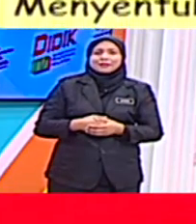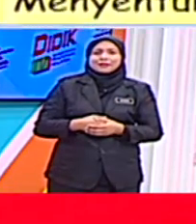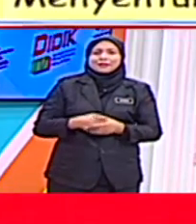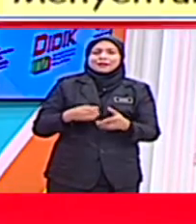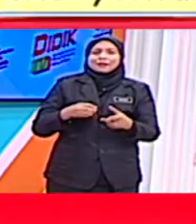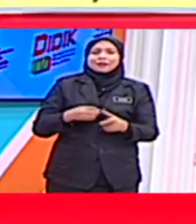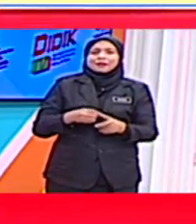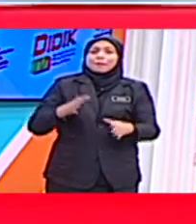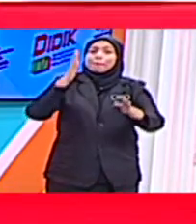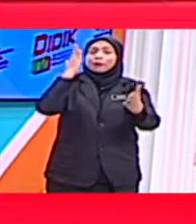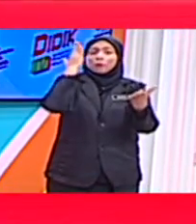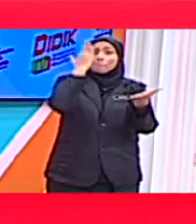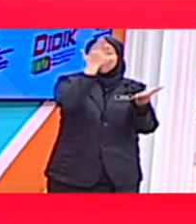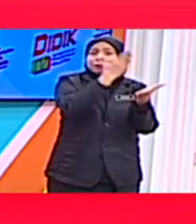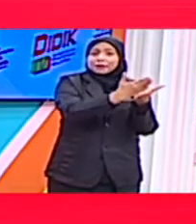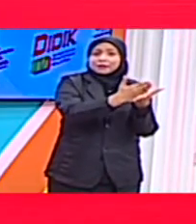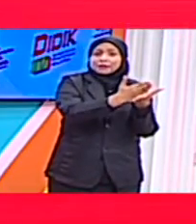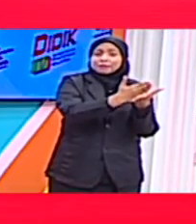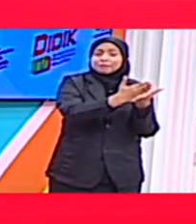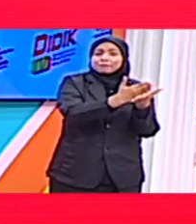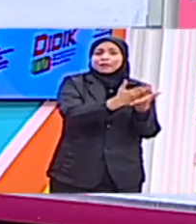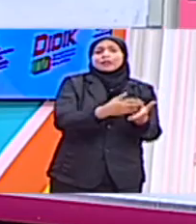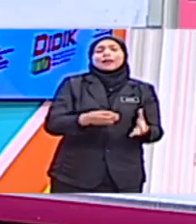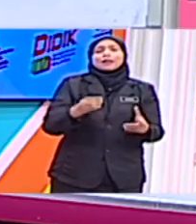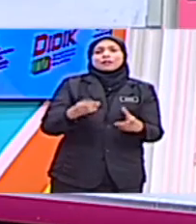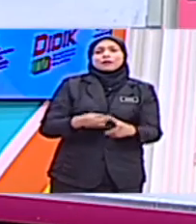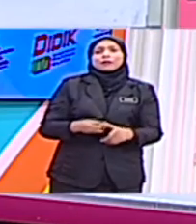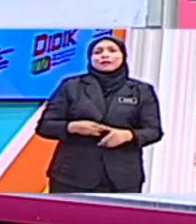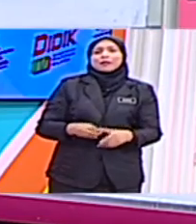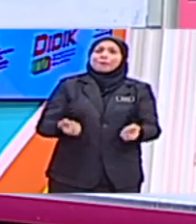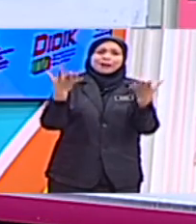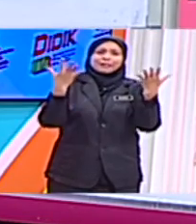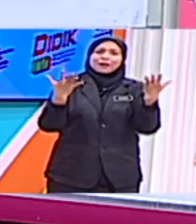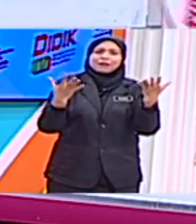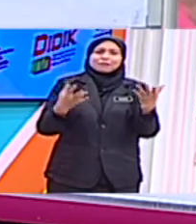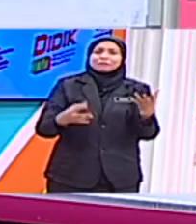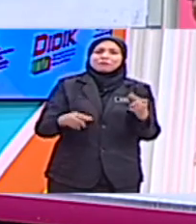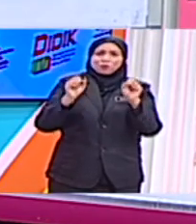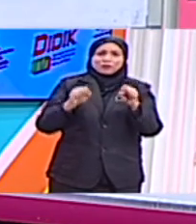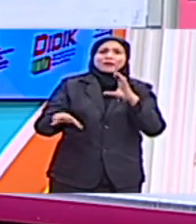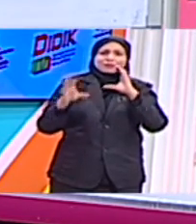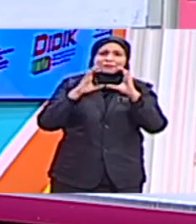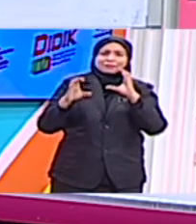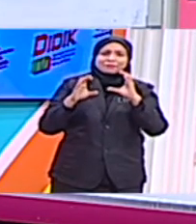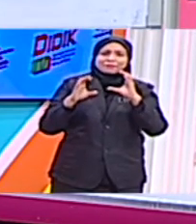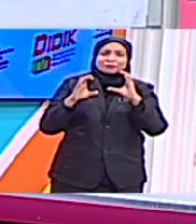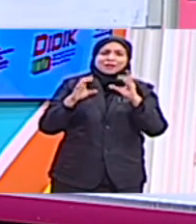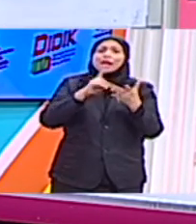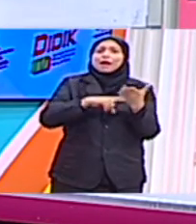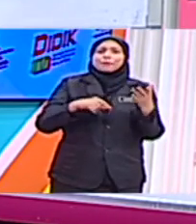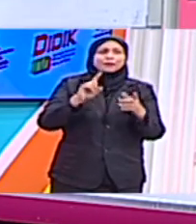Atau berhenti. Atau tak nak. Okey, banyak sangat perkataan kan? Sebenarnya apa